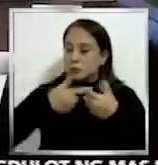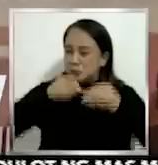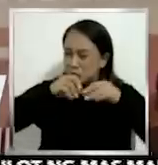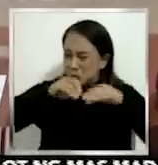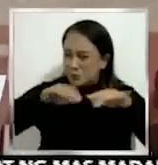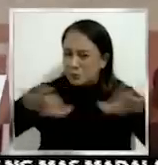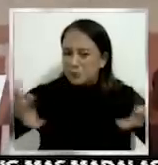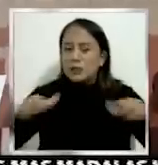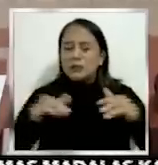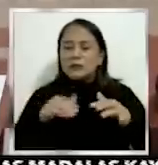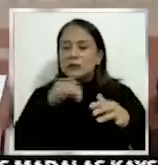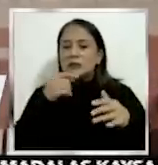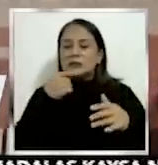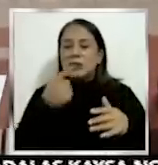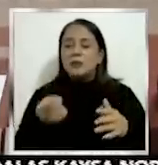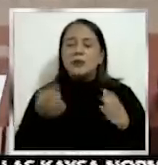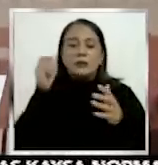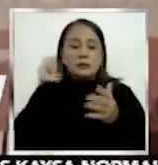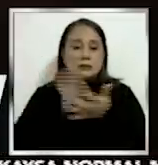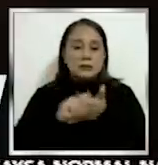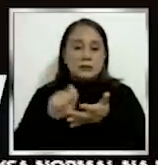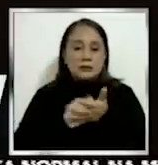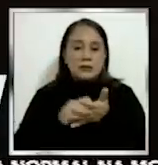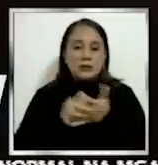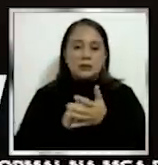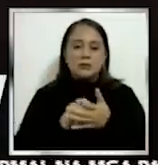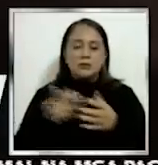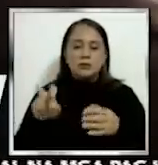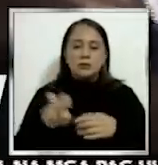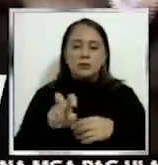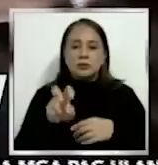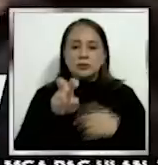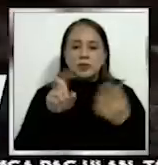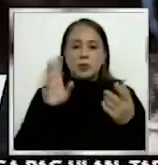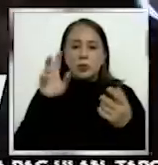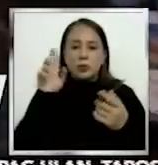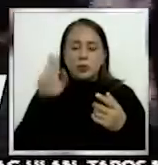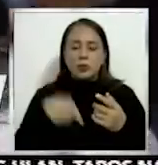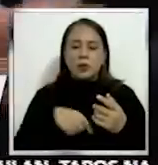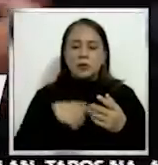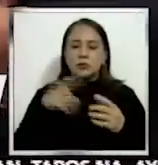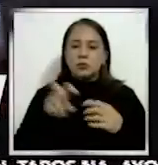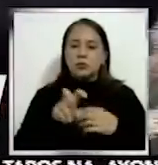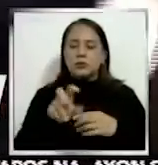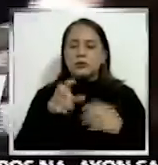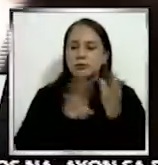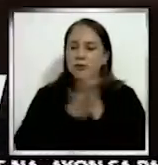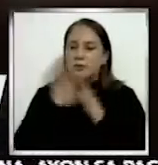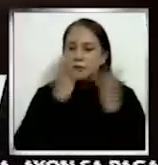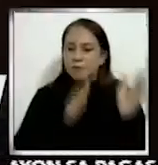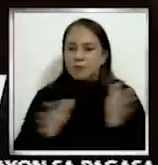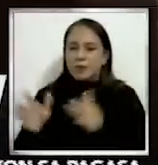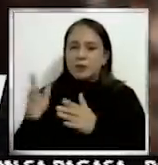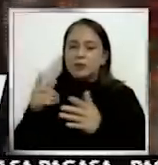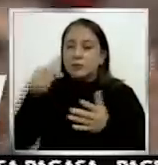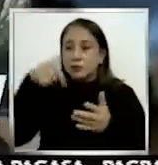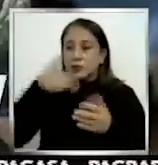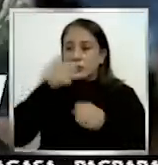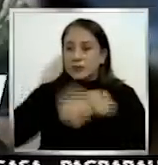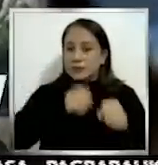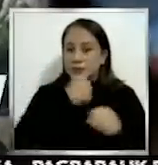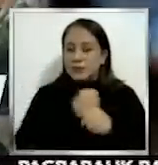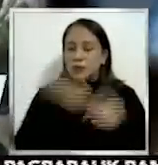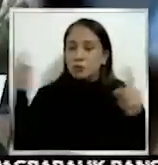Secretary Frasco sa Tourism Stakeholders National Summit ang Tourism Development Plan para sa taong ito hanggang